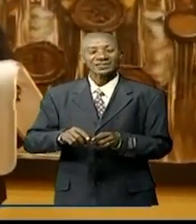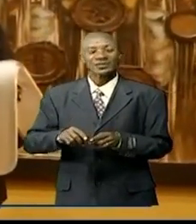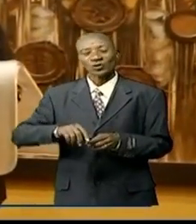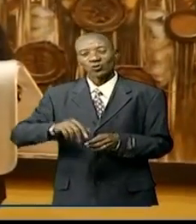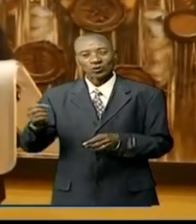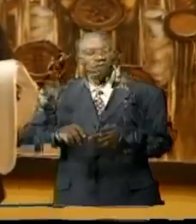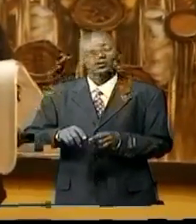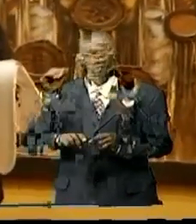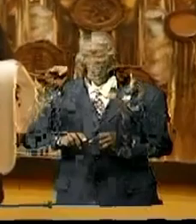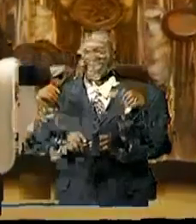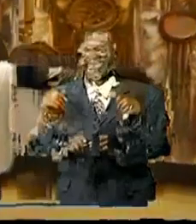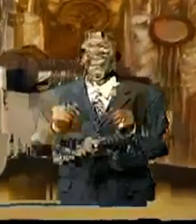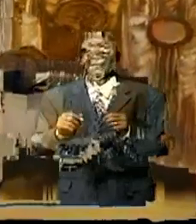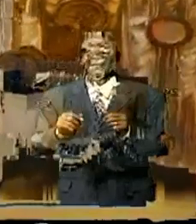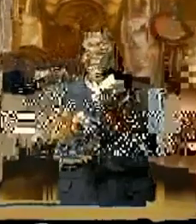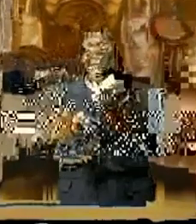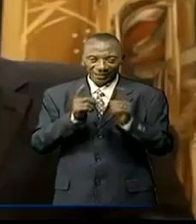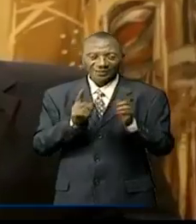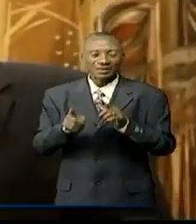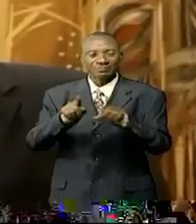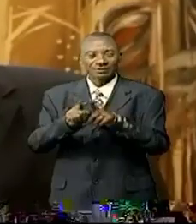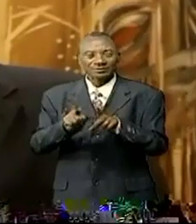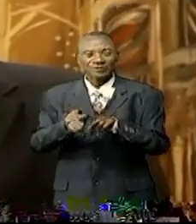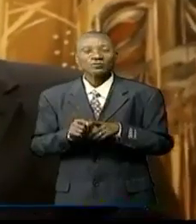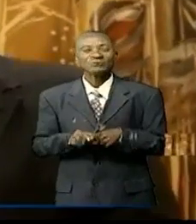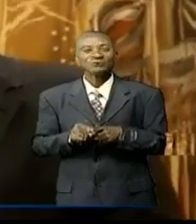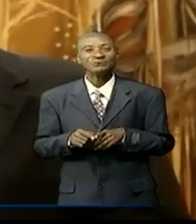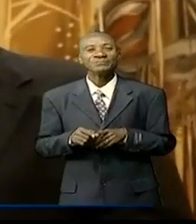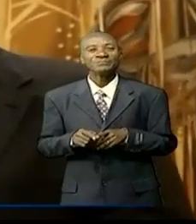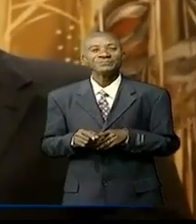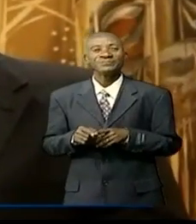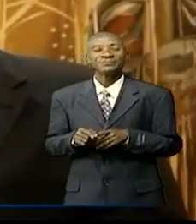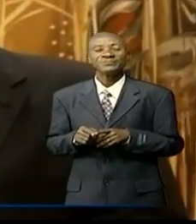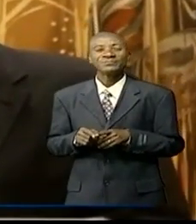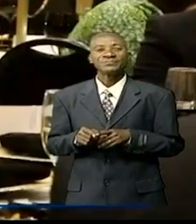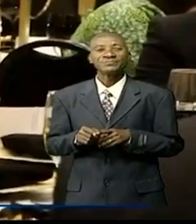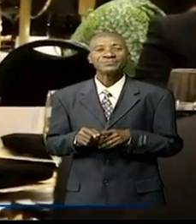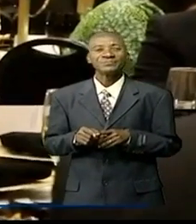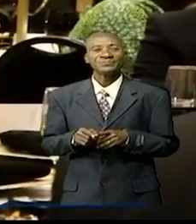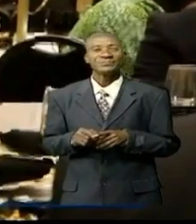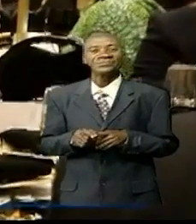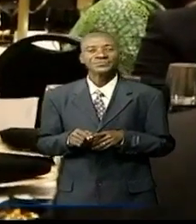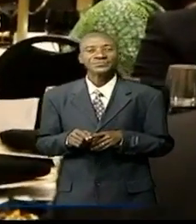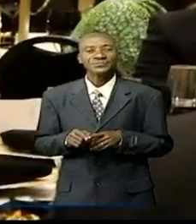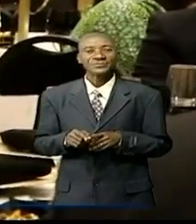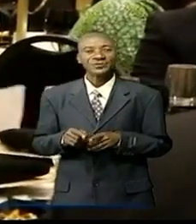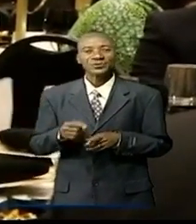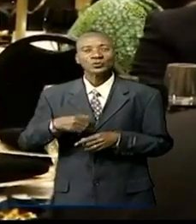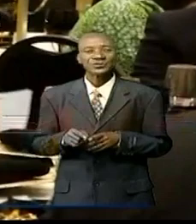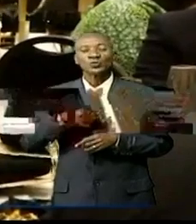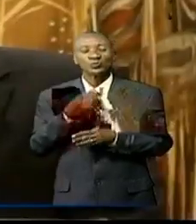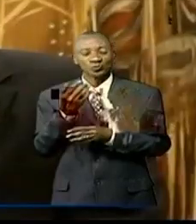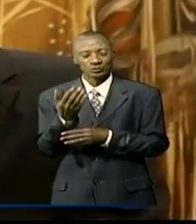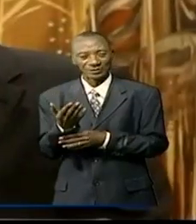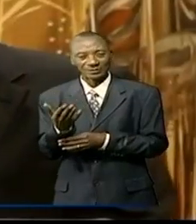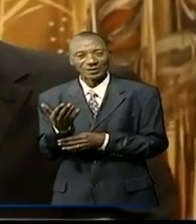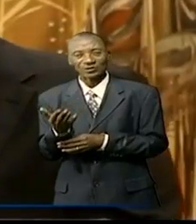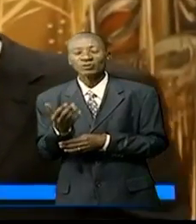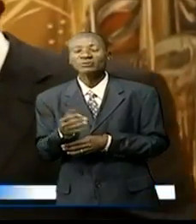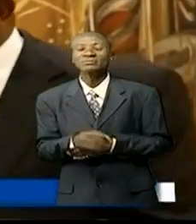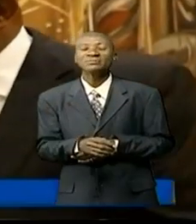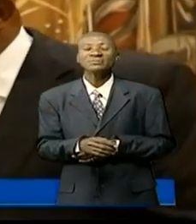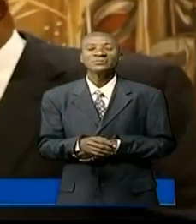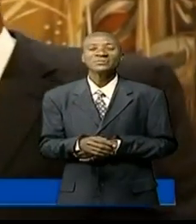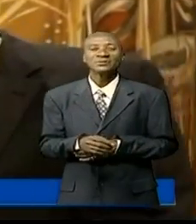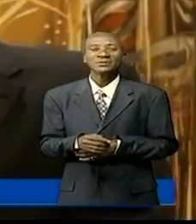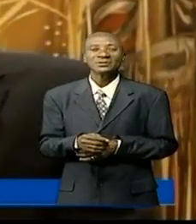un plaidoyer qui se résume en ces termes. Nous demandons, madame, de supprimer la gratuité des retraits d'espèces